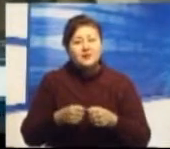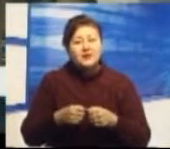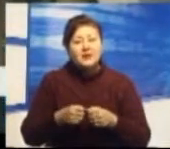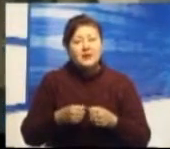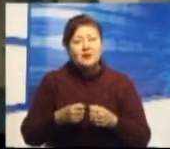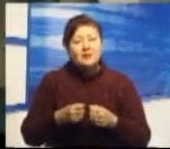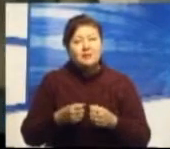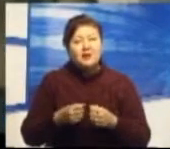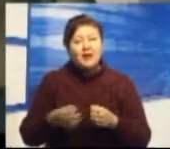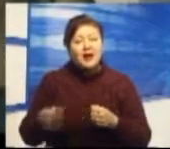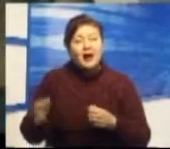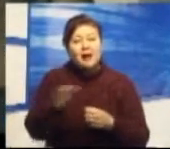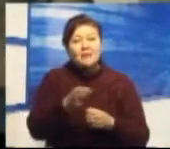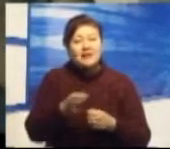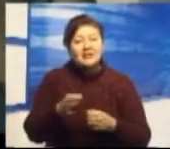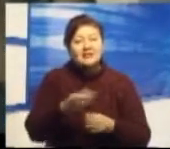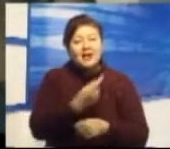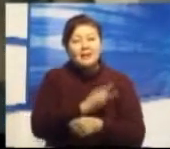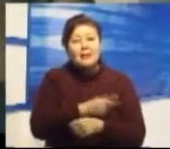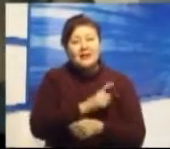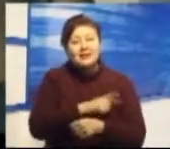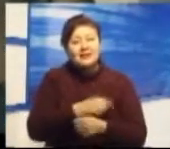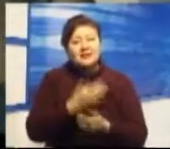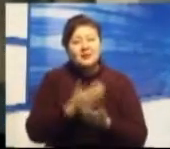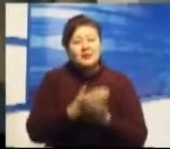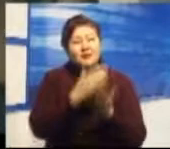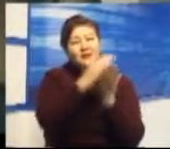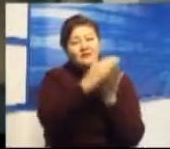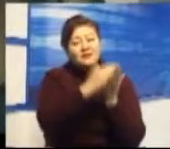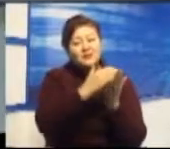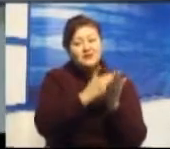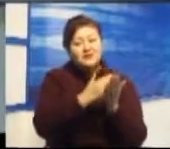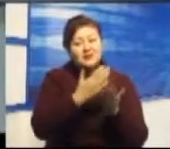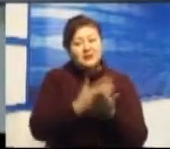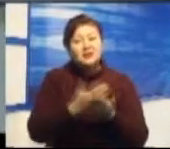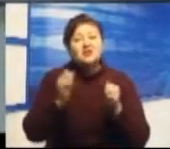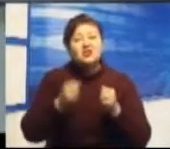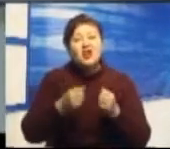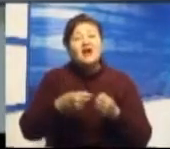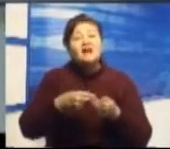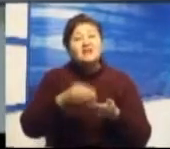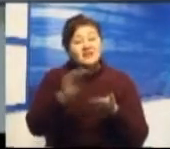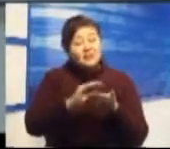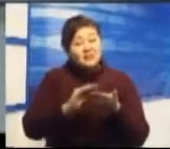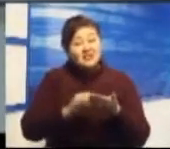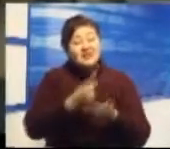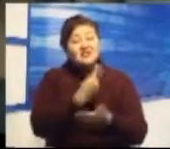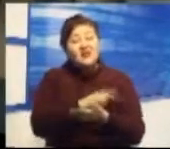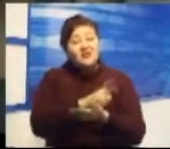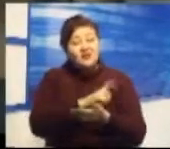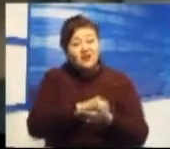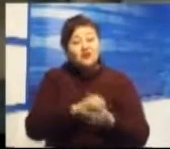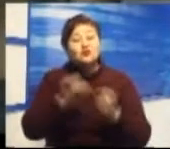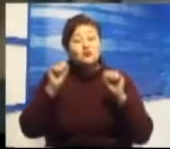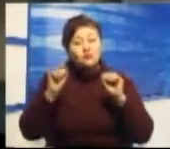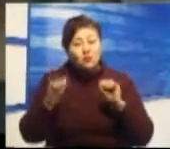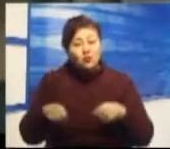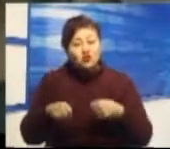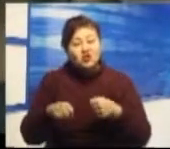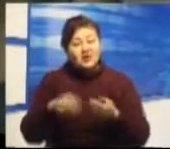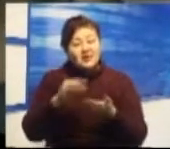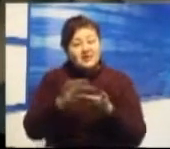аурухана, облыстық дәрігерлік амбулатория тізімі бар. Тіпті дәрігерге кезекке жазыла алады. Некені тіркеп,